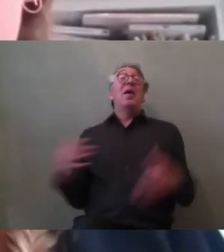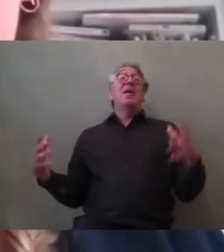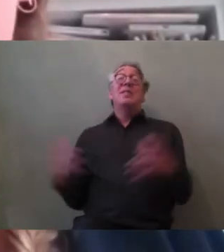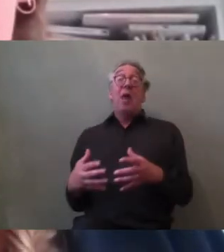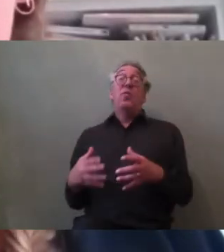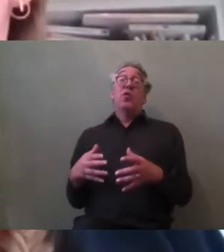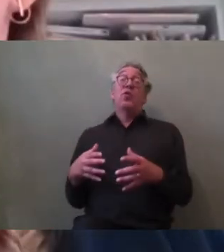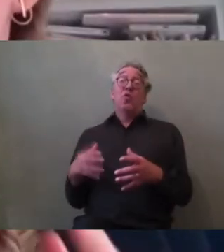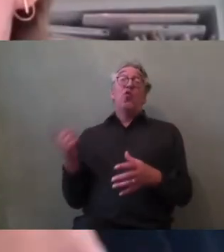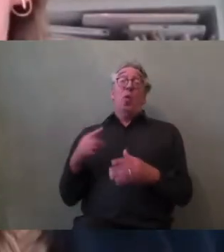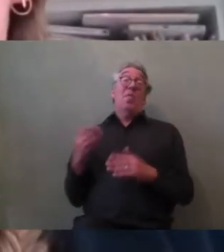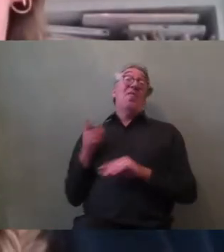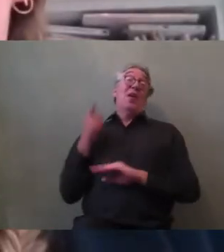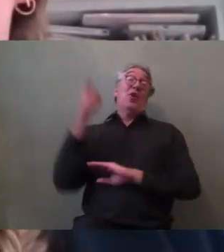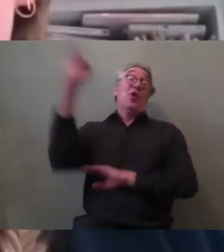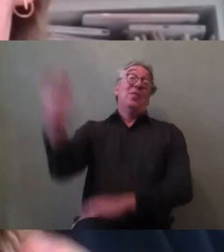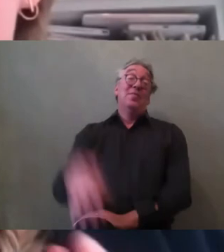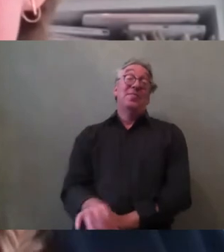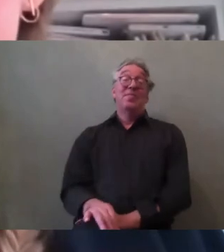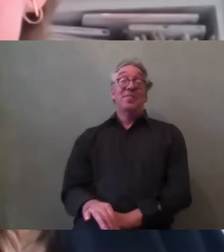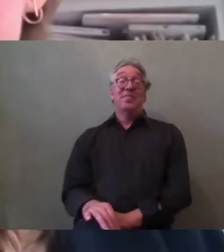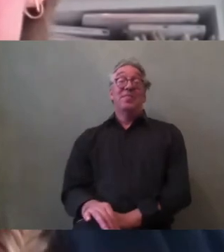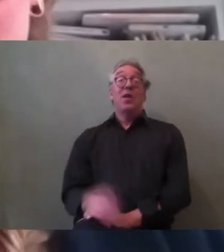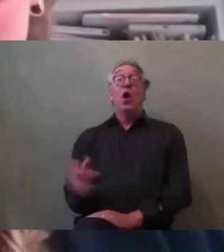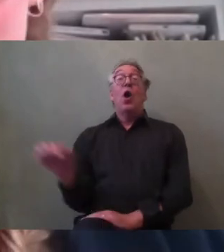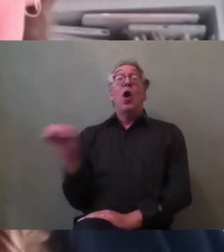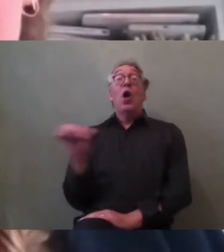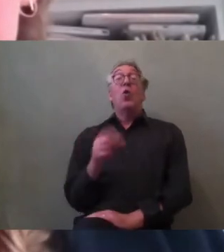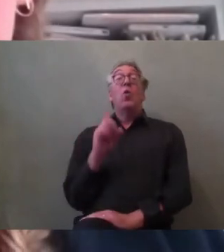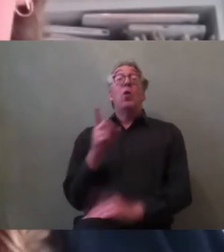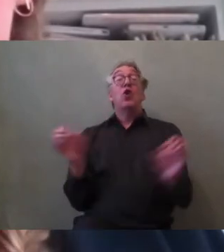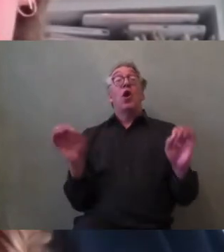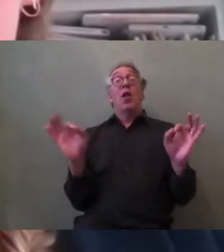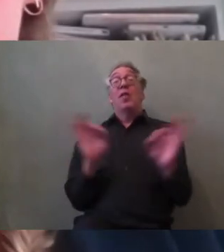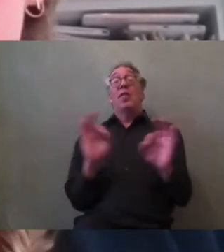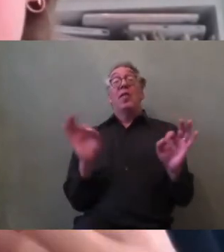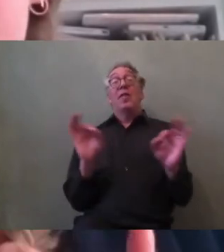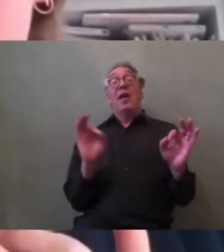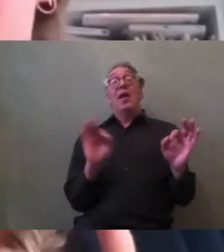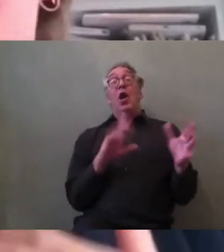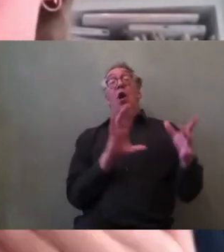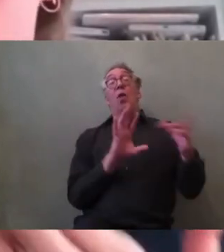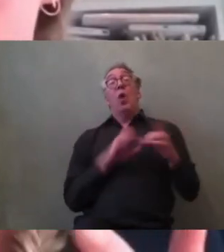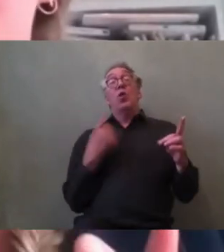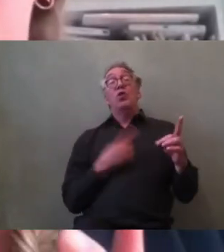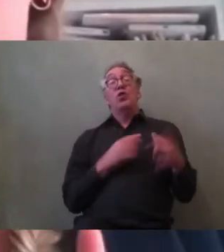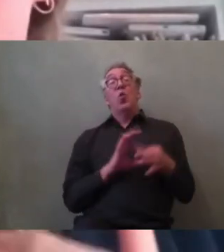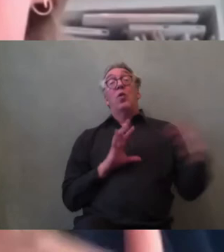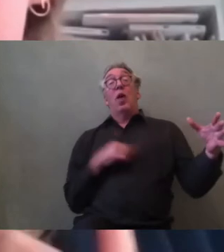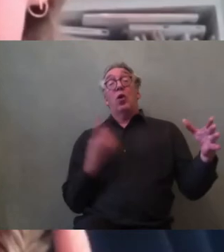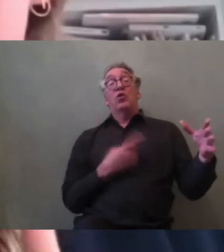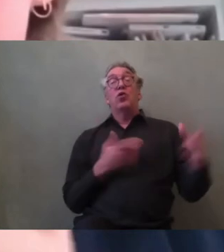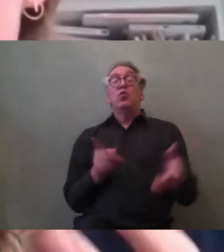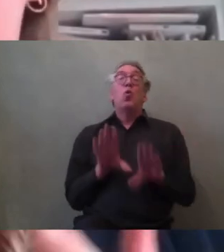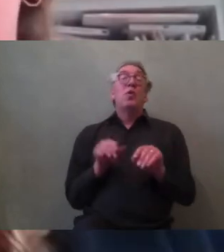belangrijk. En die andere die ook heel belangrijk is, nothing about us without us. Oftewel, doe het niet zonder de ander op het moment